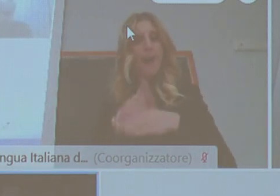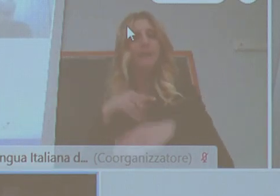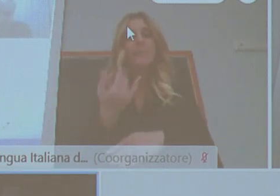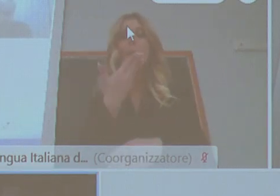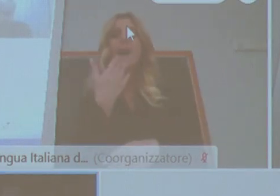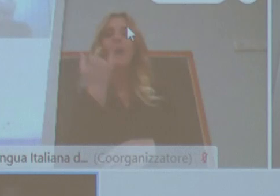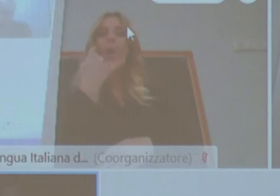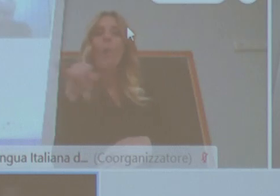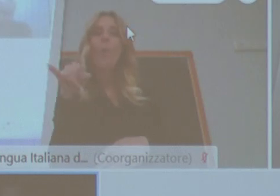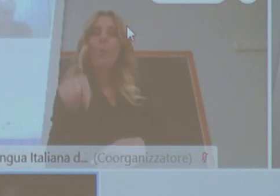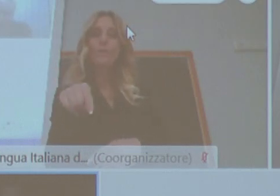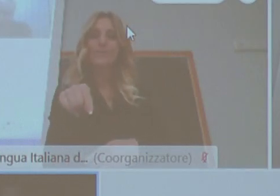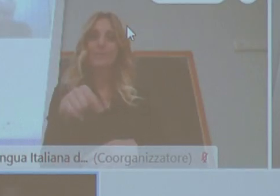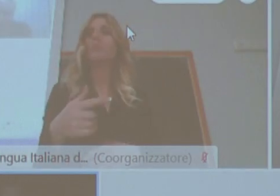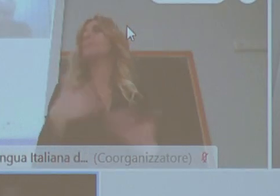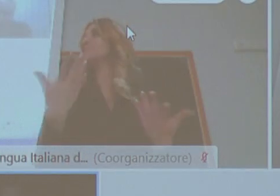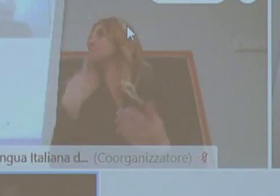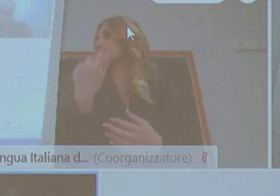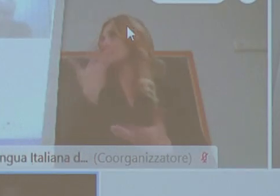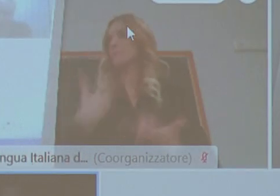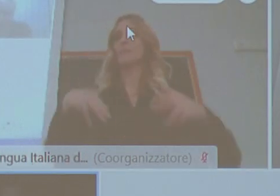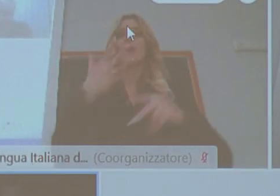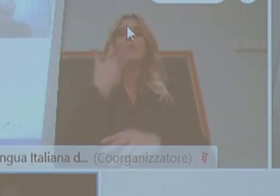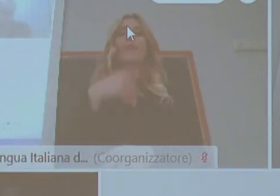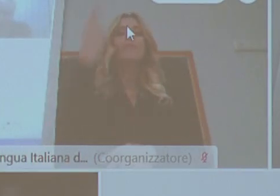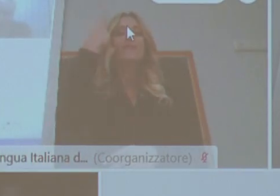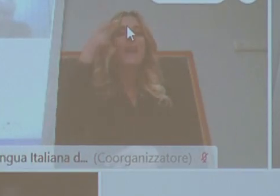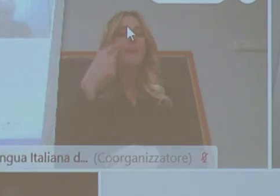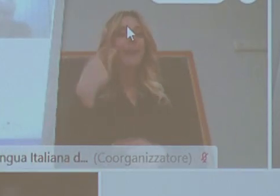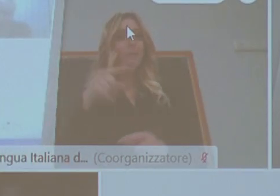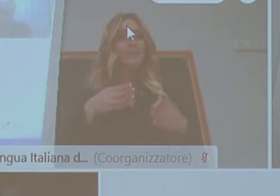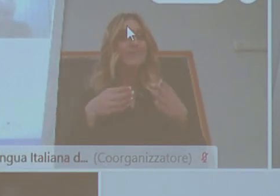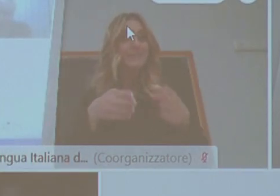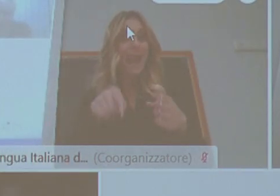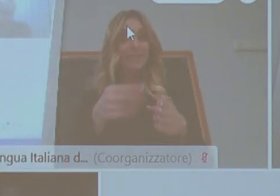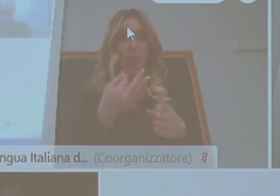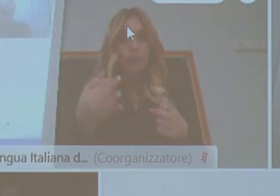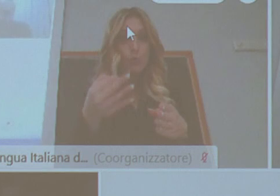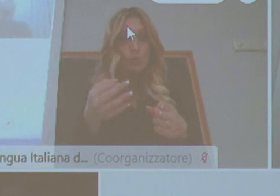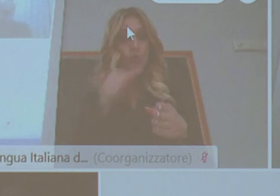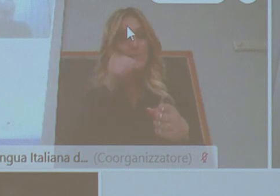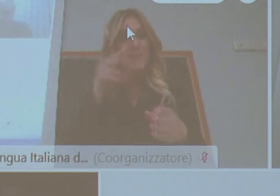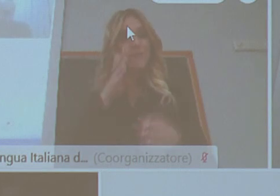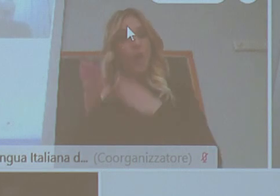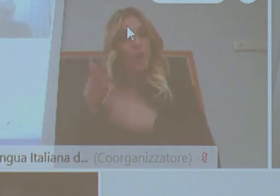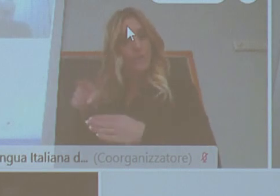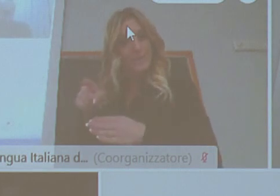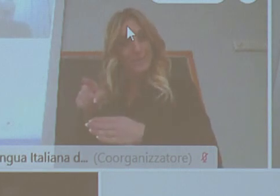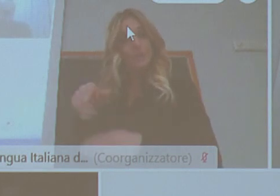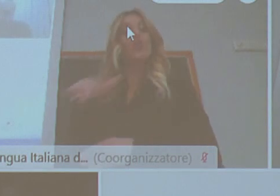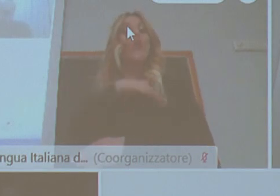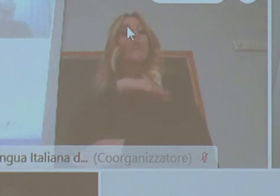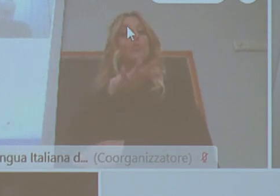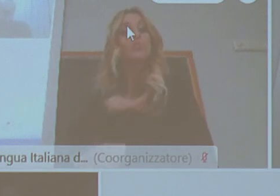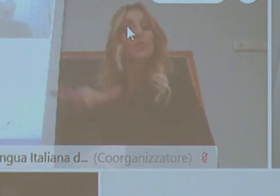mi manca. Ecco, volevamo sapere da lei se questa sia la strada giusta da consigliare a una studentessa, uno